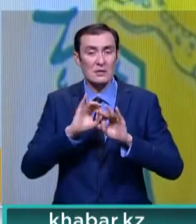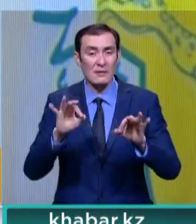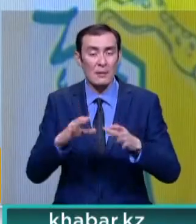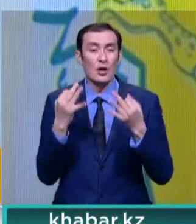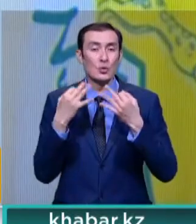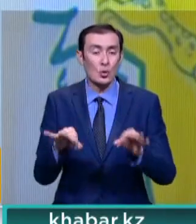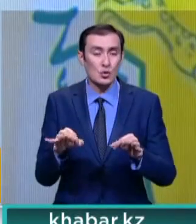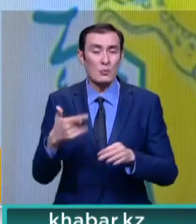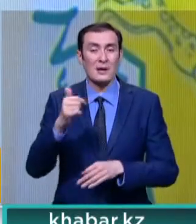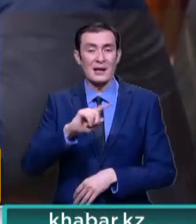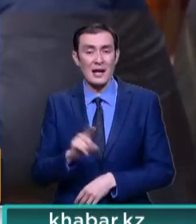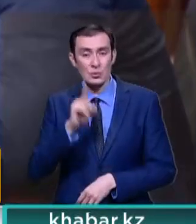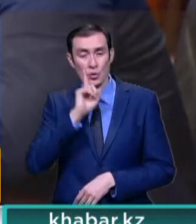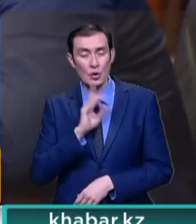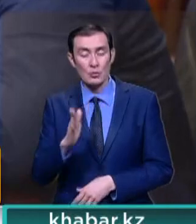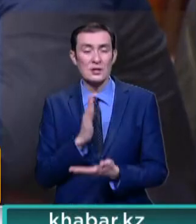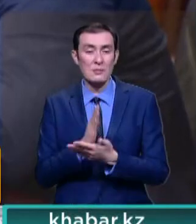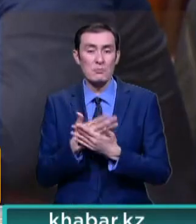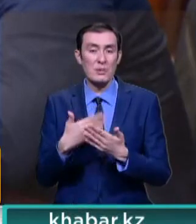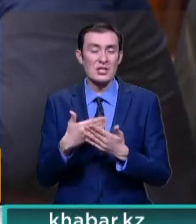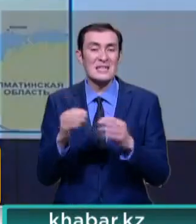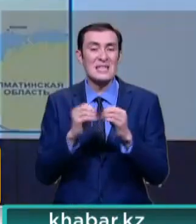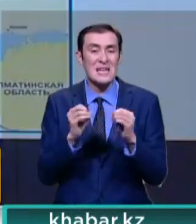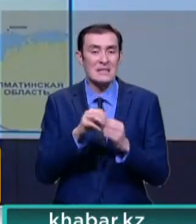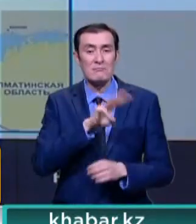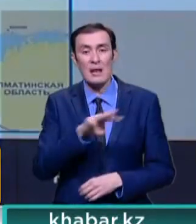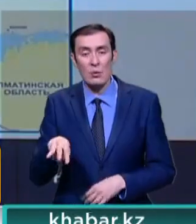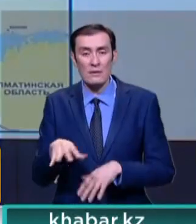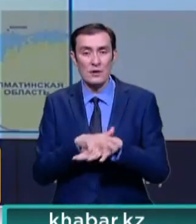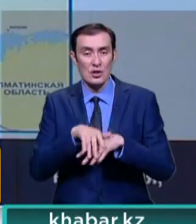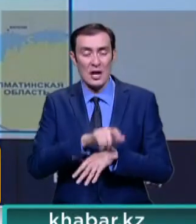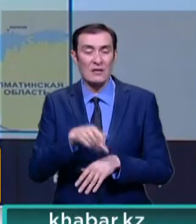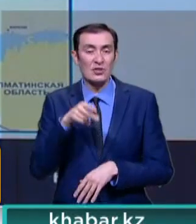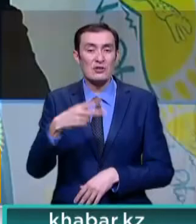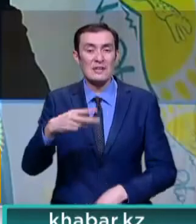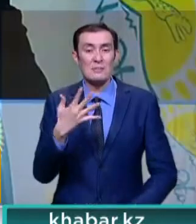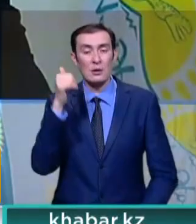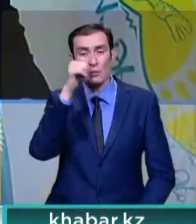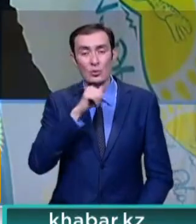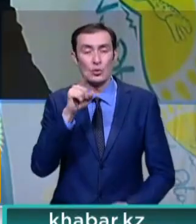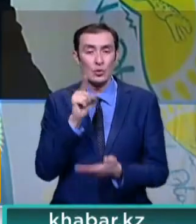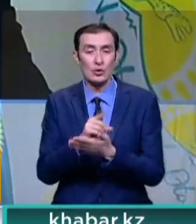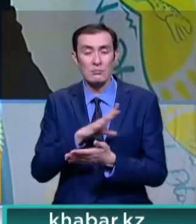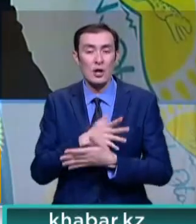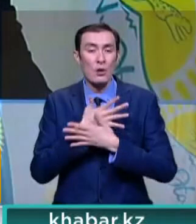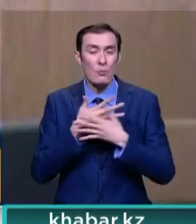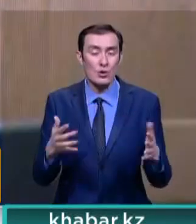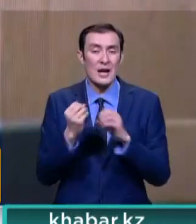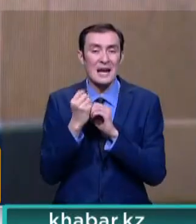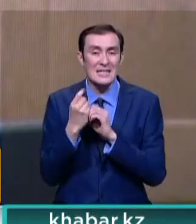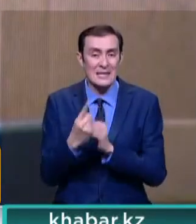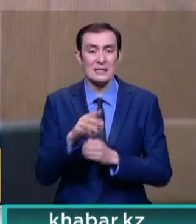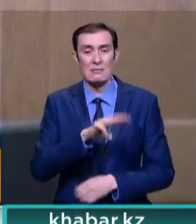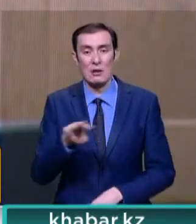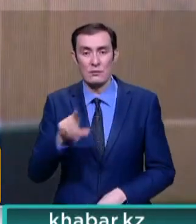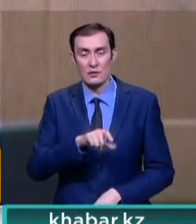словам, доступ к голубому топливу будут иметь почти 10 миллионов казахстанцев. А к 2025 году этот показатель должен превысить 11